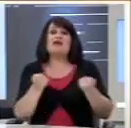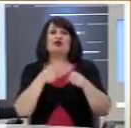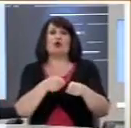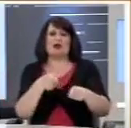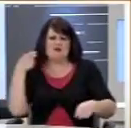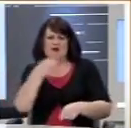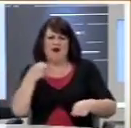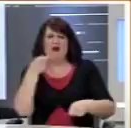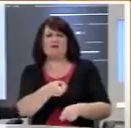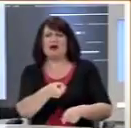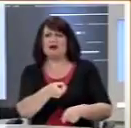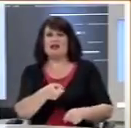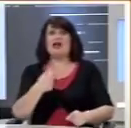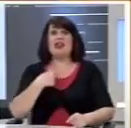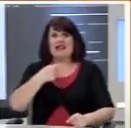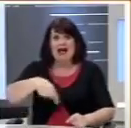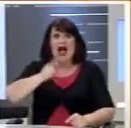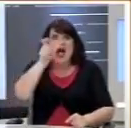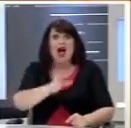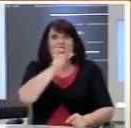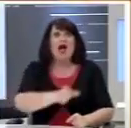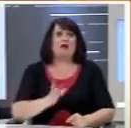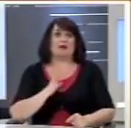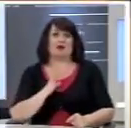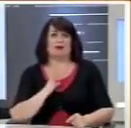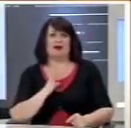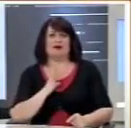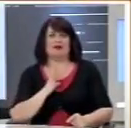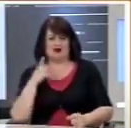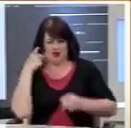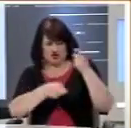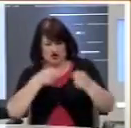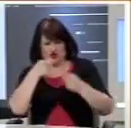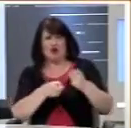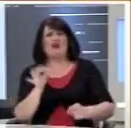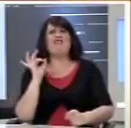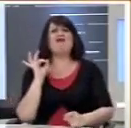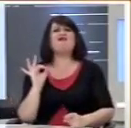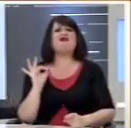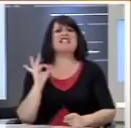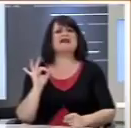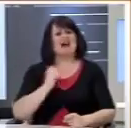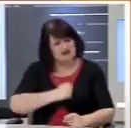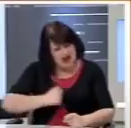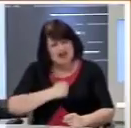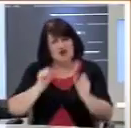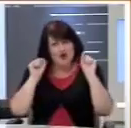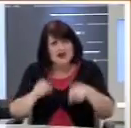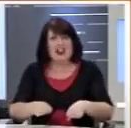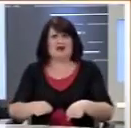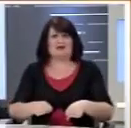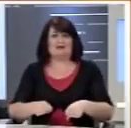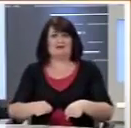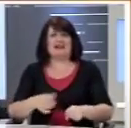και μετανάστες, και για μας αυτοί οι μετανάστες είναι άνθρωποι. Και δεν μπορεί να λες ότι σκοτώνουν μόνο το Φίσα, όσο και τραγικό να ήταν αυτό. Είναι μια